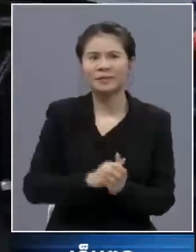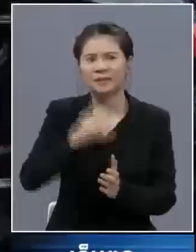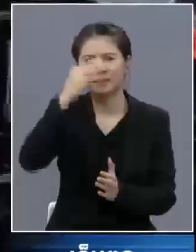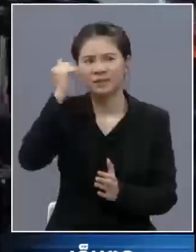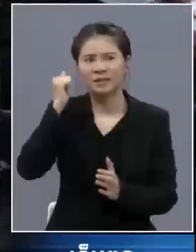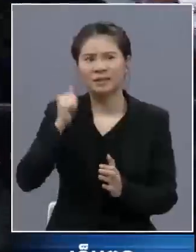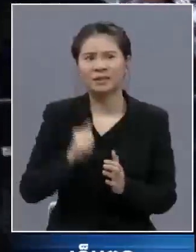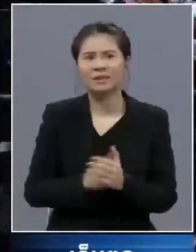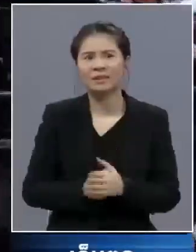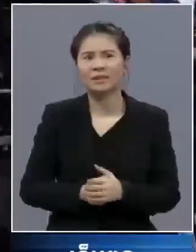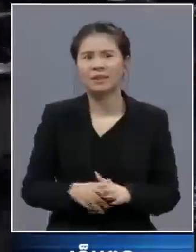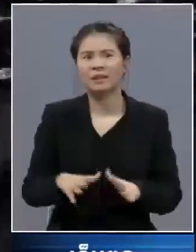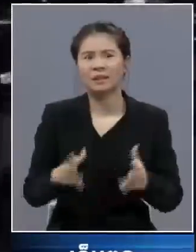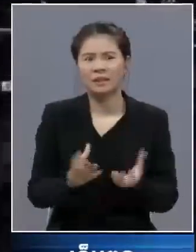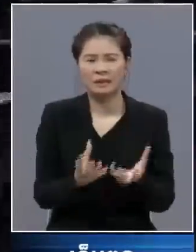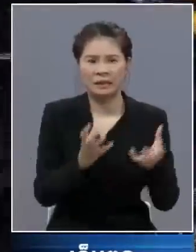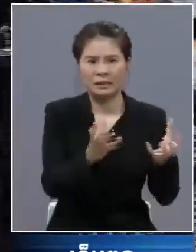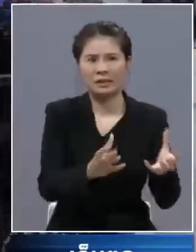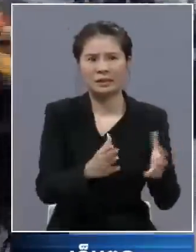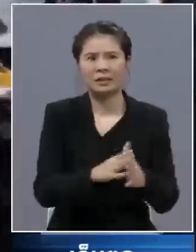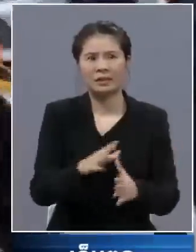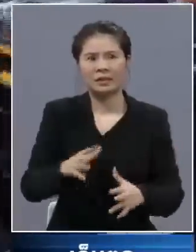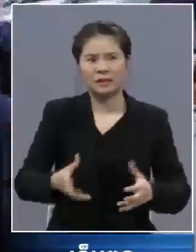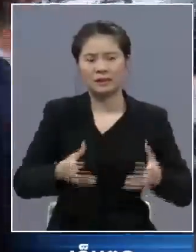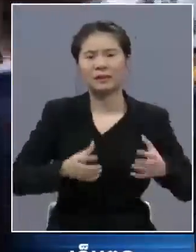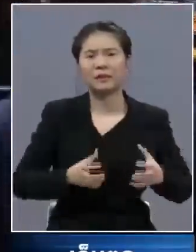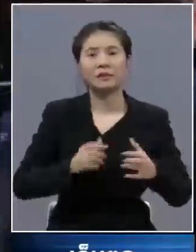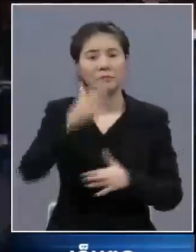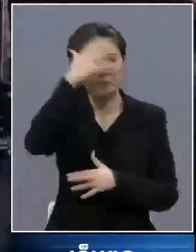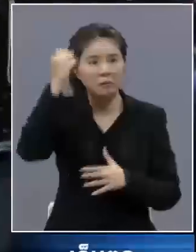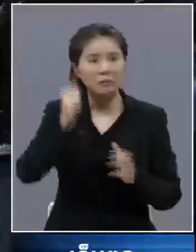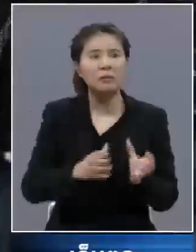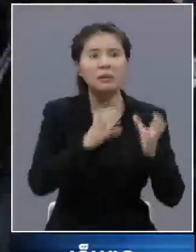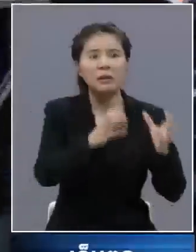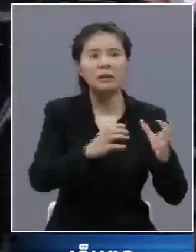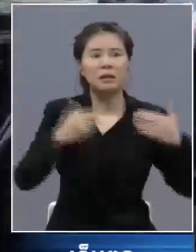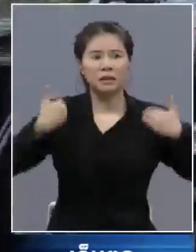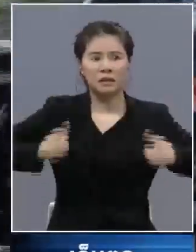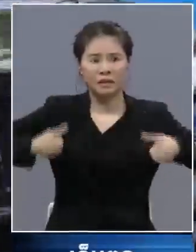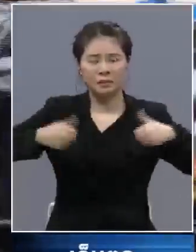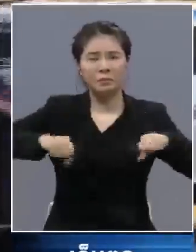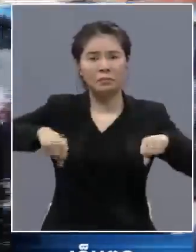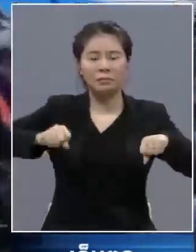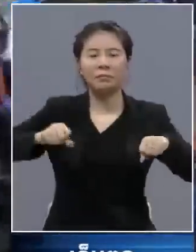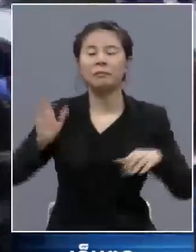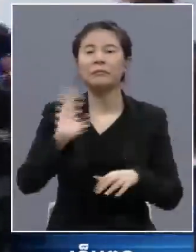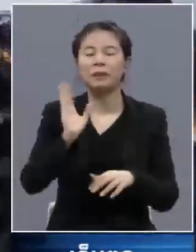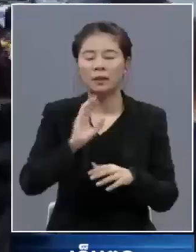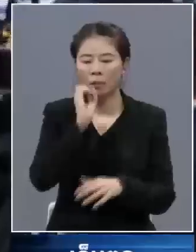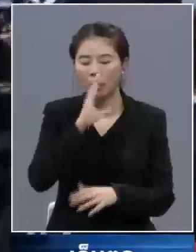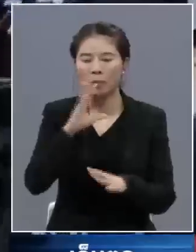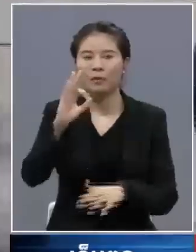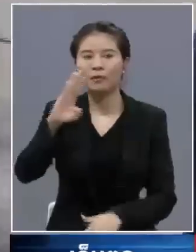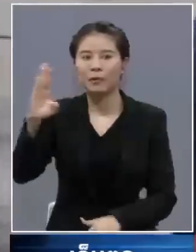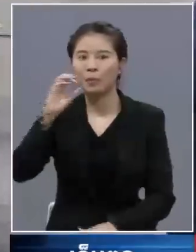อะต้องมารับหมวกกันน็อกไปอะคือยังเข้าใจว่าลืมคืนหมวกกันน็อกกับพี่วินหรือเปล่า ครับ สุดท้ายแล้วคุณพิธาก็ออกมาโพสต์